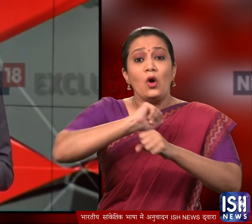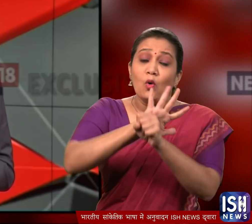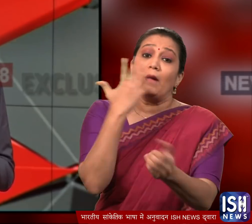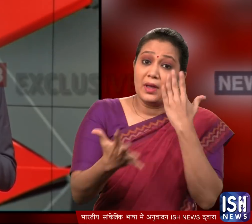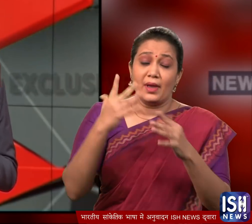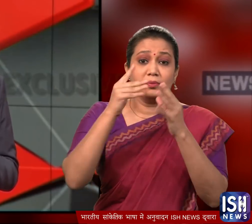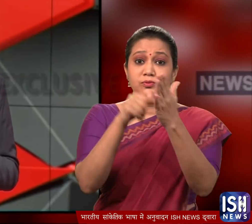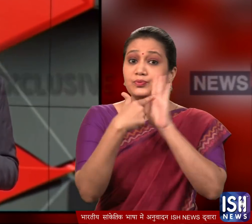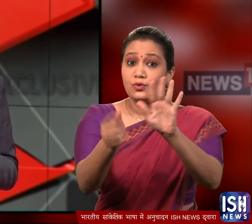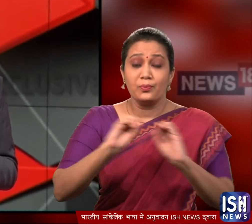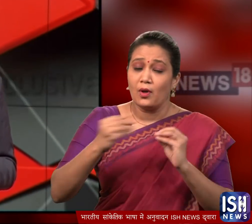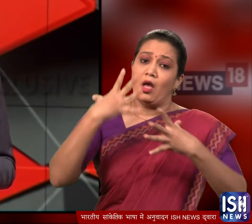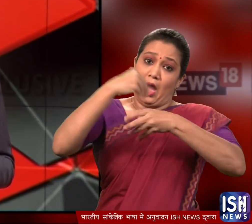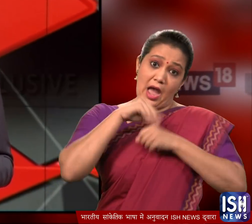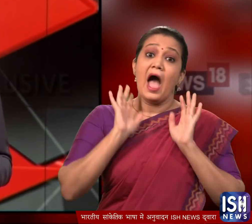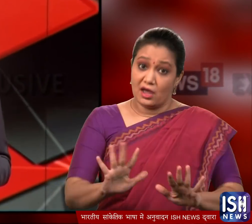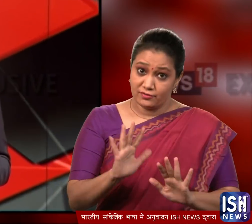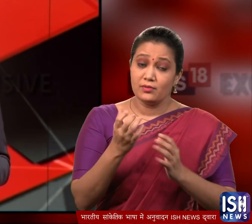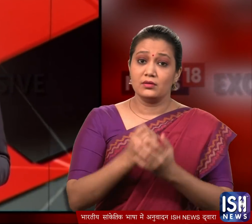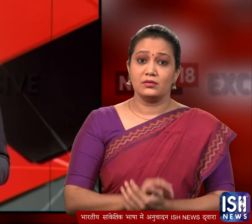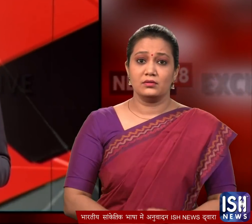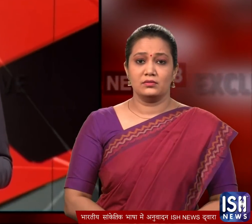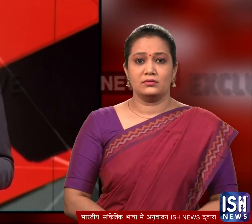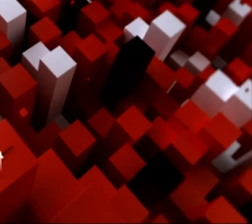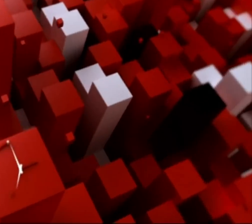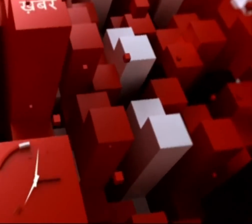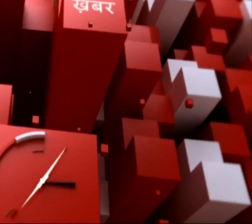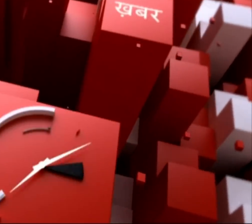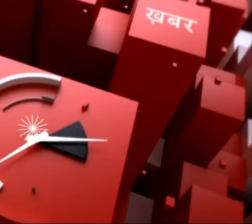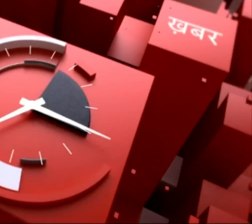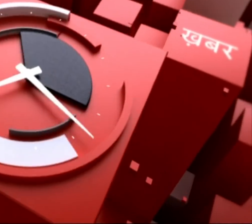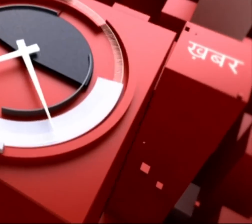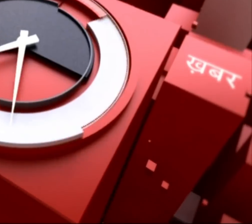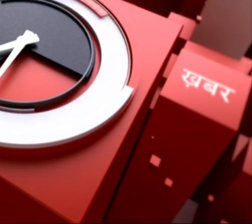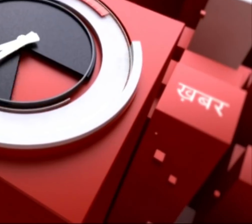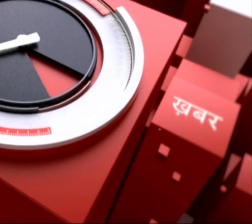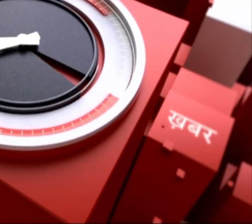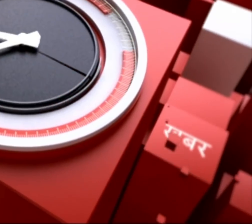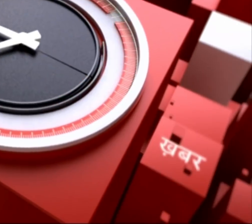क्योंकि कोरोना अब भी बिना लक्षण दिखाए भी कई लोगों को चपेट में ले रहा है।